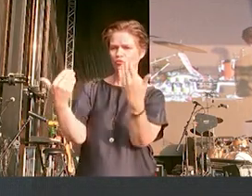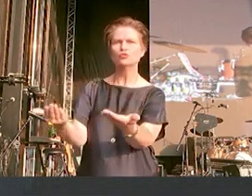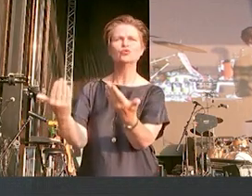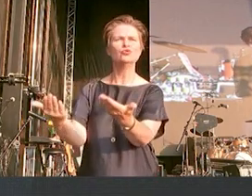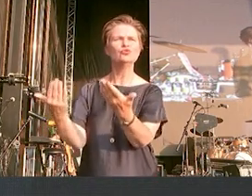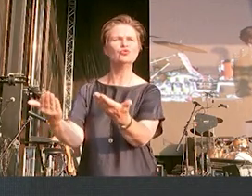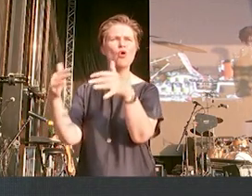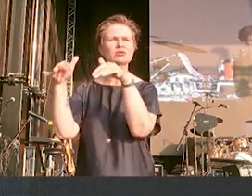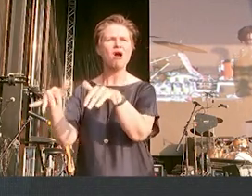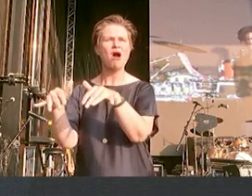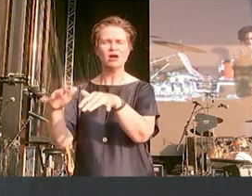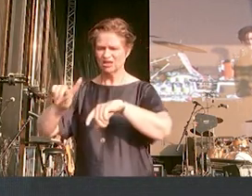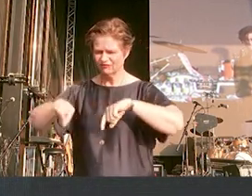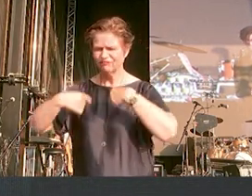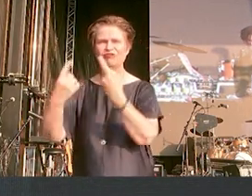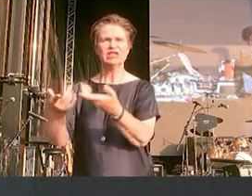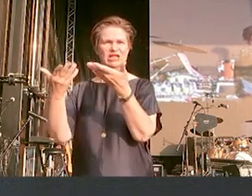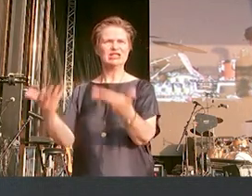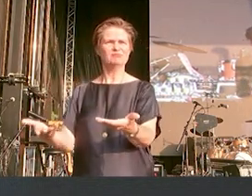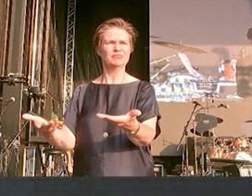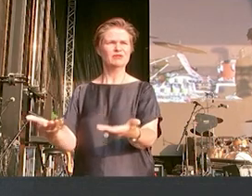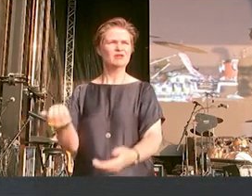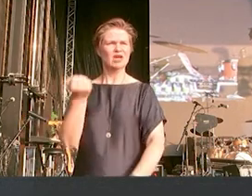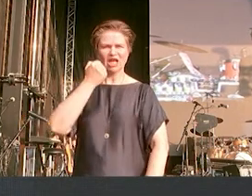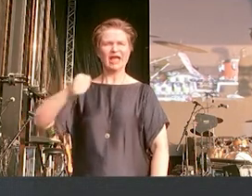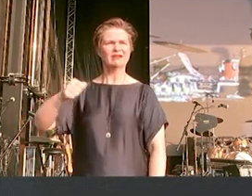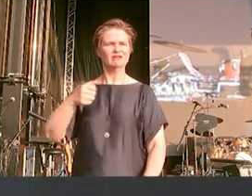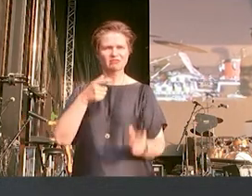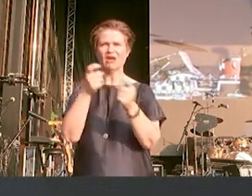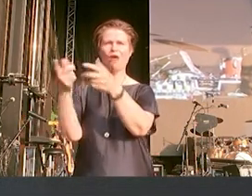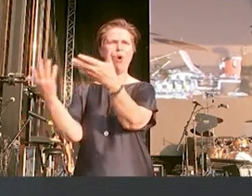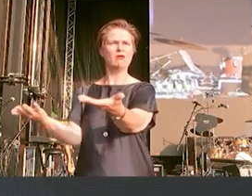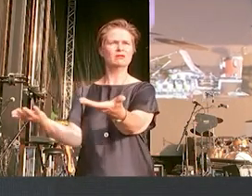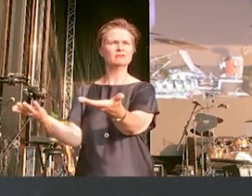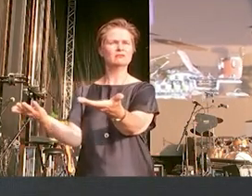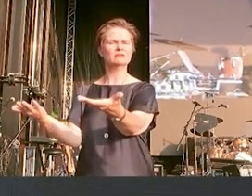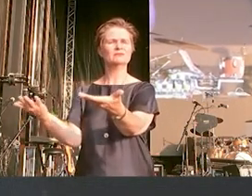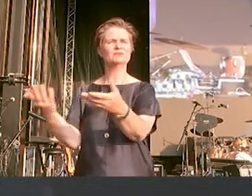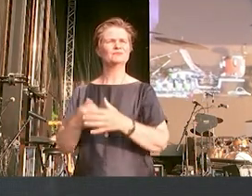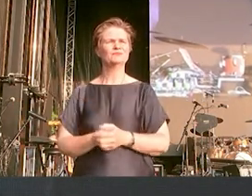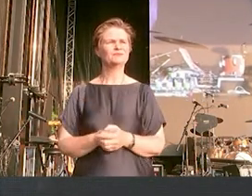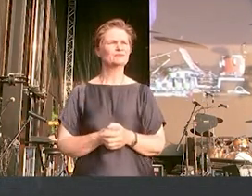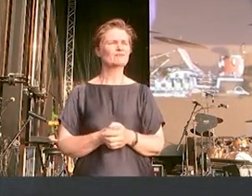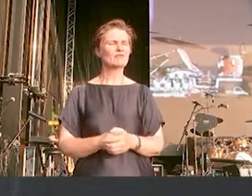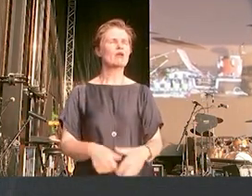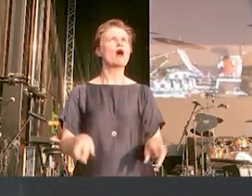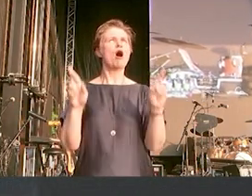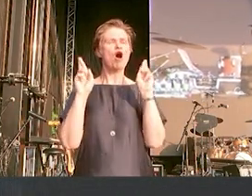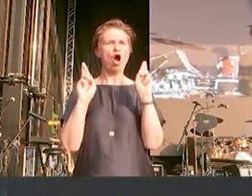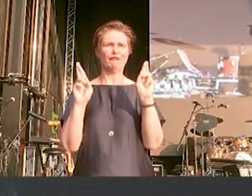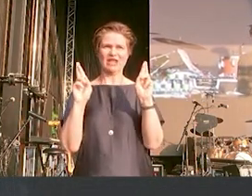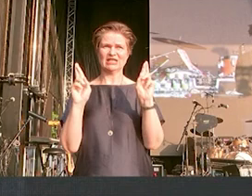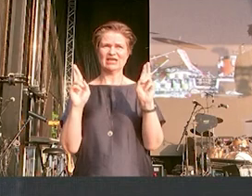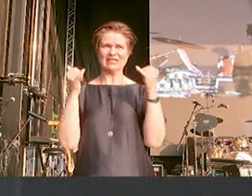immer wieder gibt. Rechten Terror. Wenn es nun hoffentlich